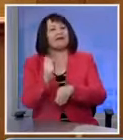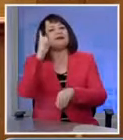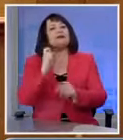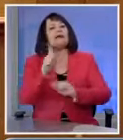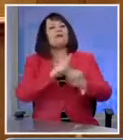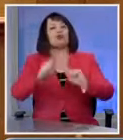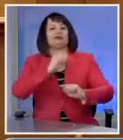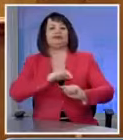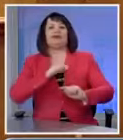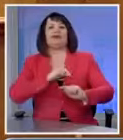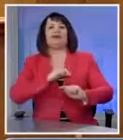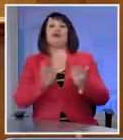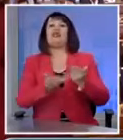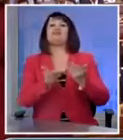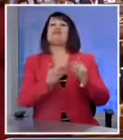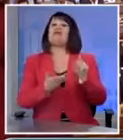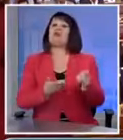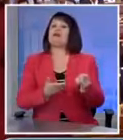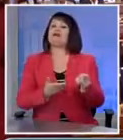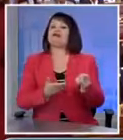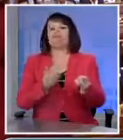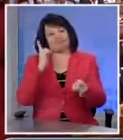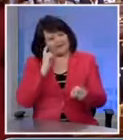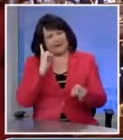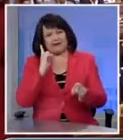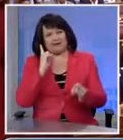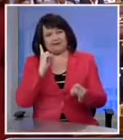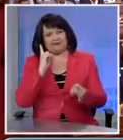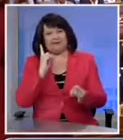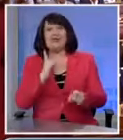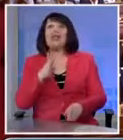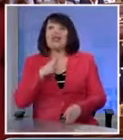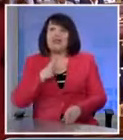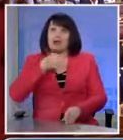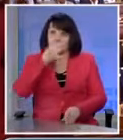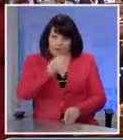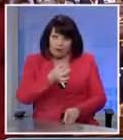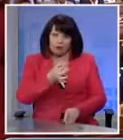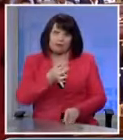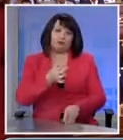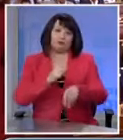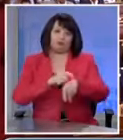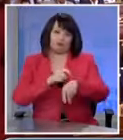συμφέροντα εξυπηρετείτε. Και